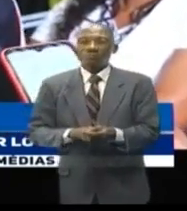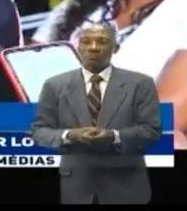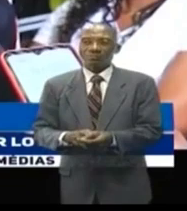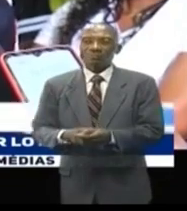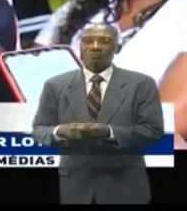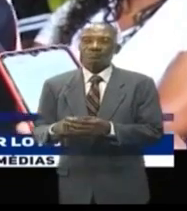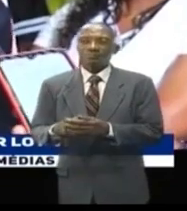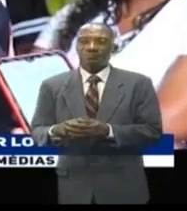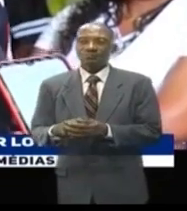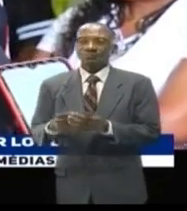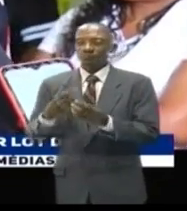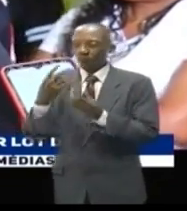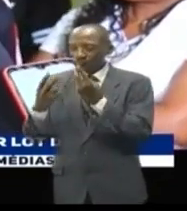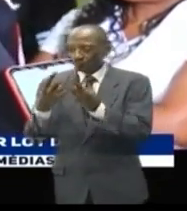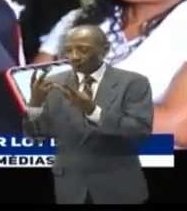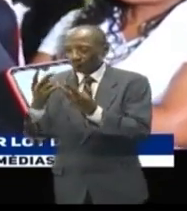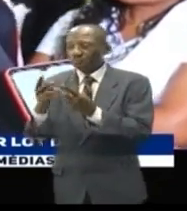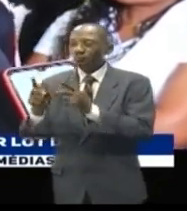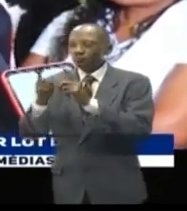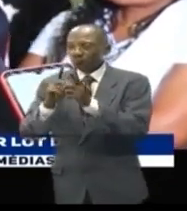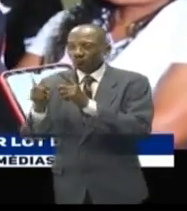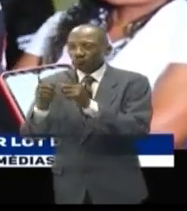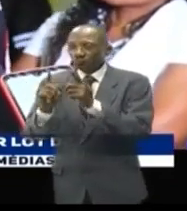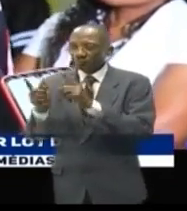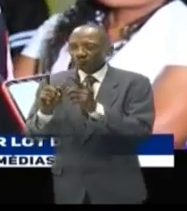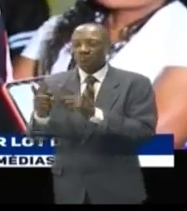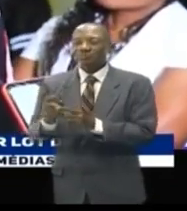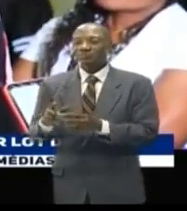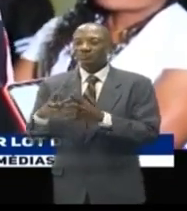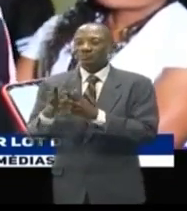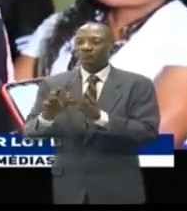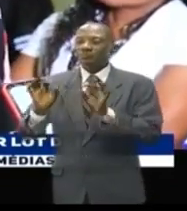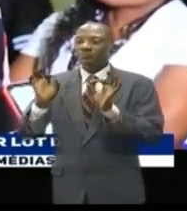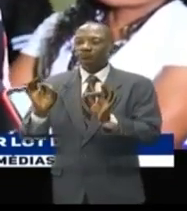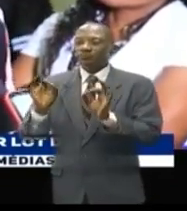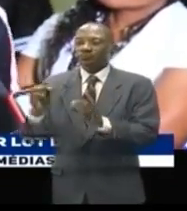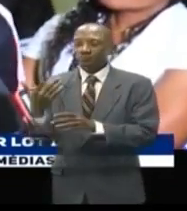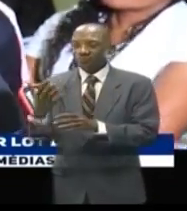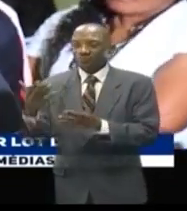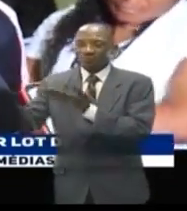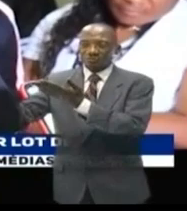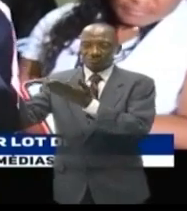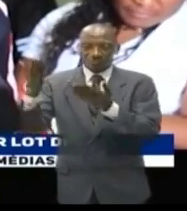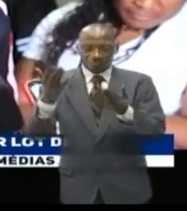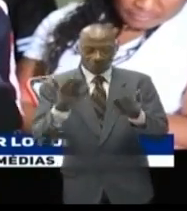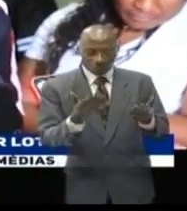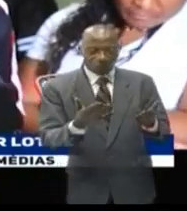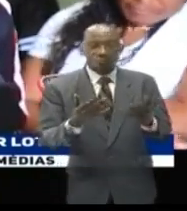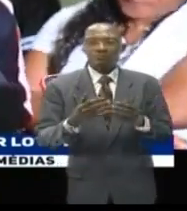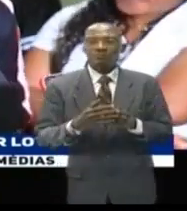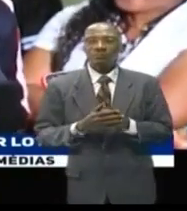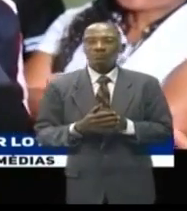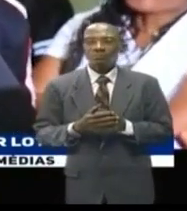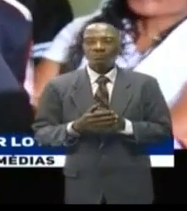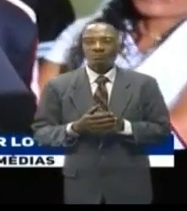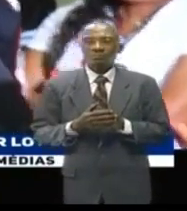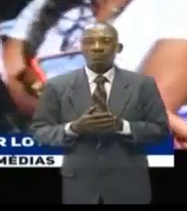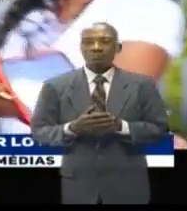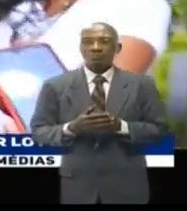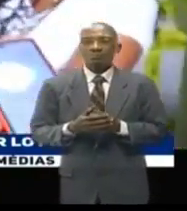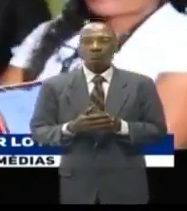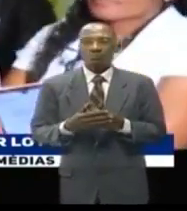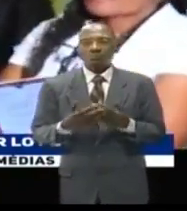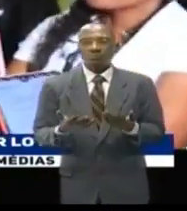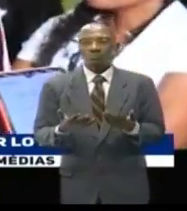ces outils de travail et modernes nous accusons un grand état sur le plan technologique peut-être de 3 ou 4